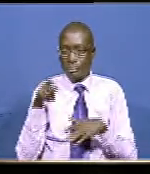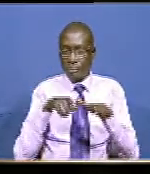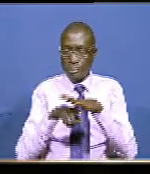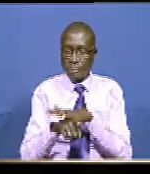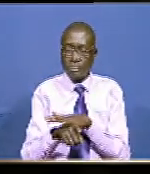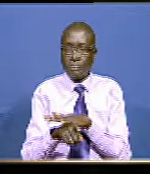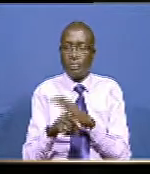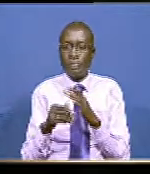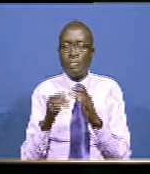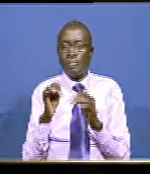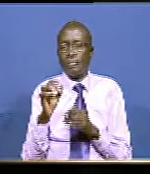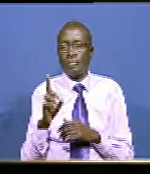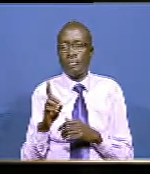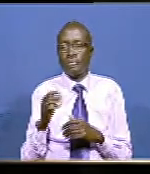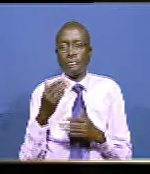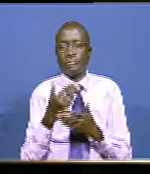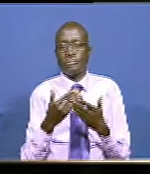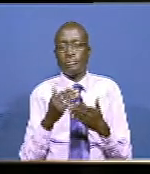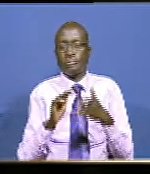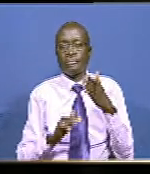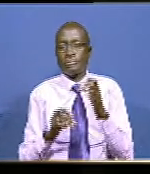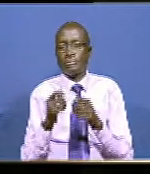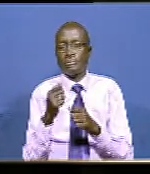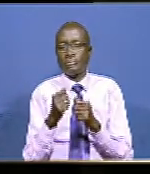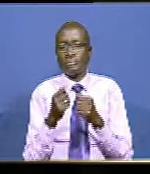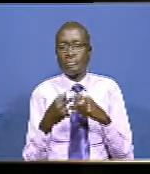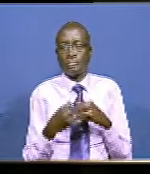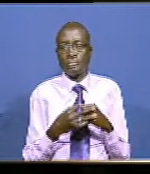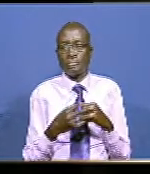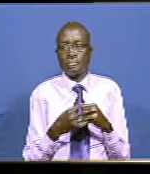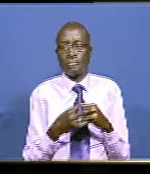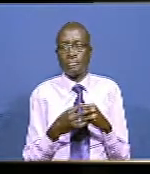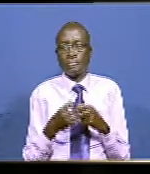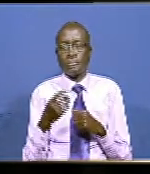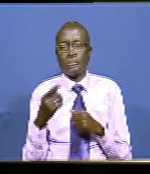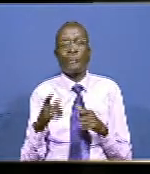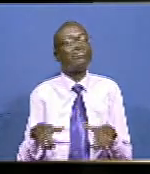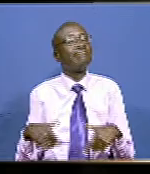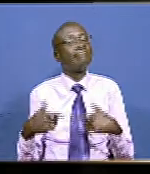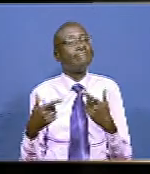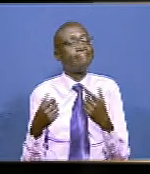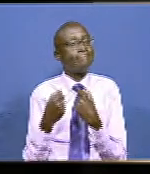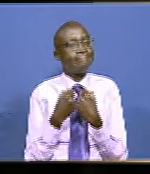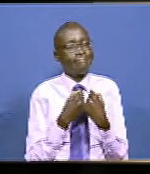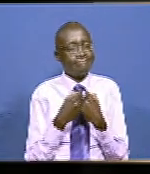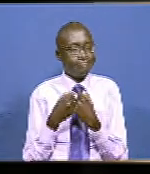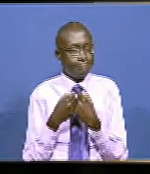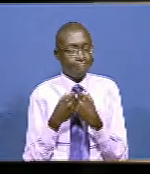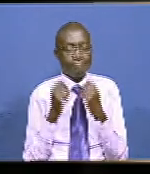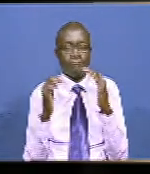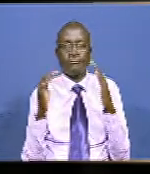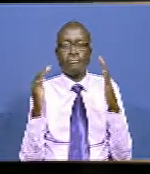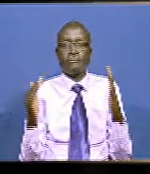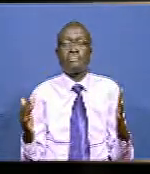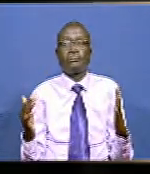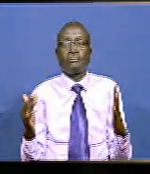ma-ID na wengine wetu, tulikuwa under 18. So unapata kama life ni challenge, bigi sana.